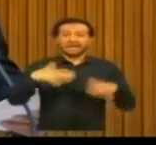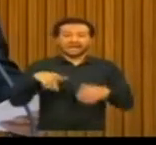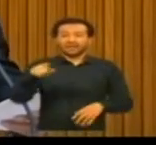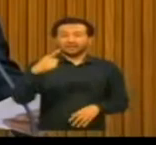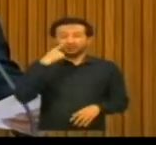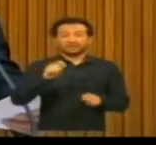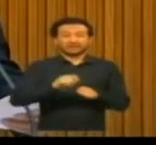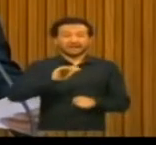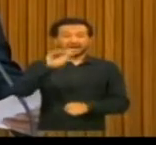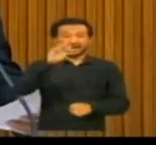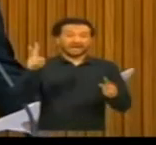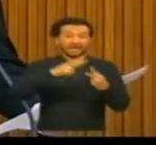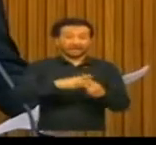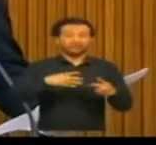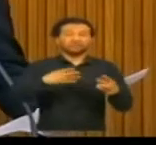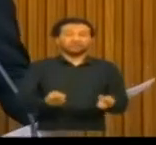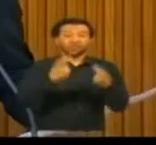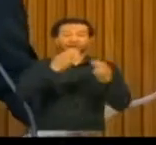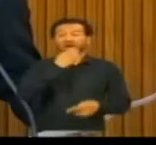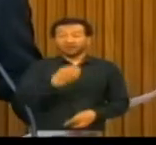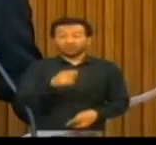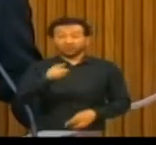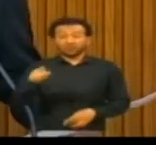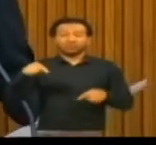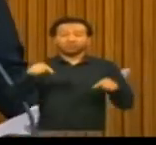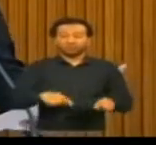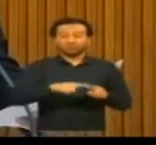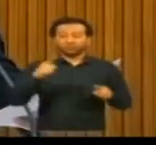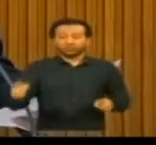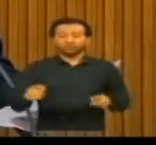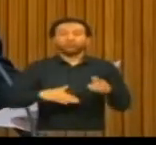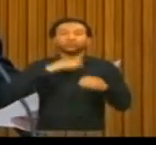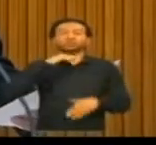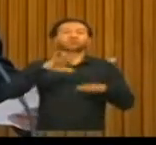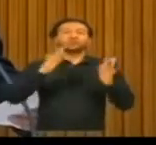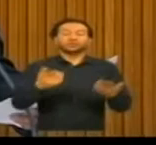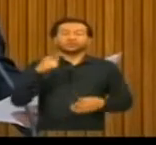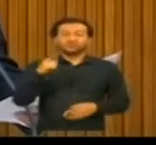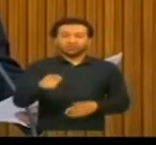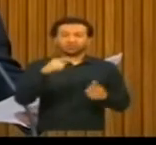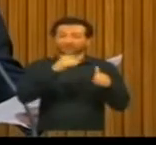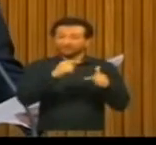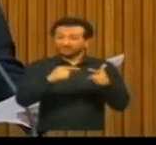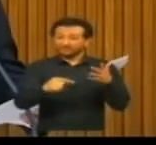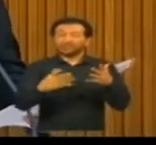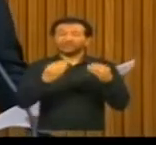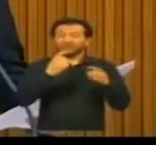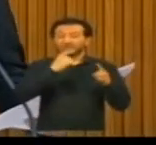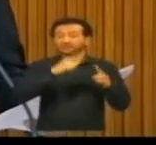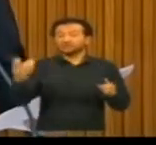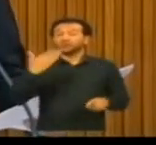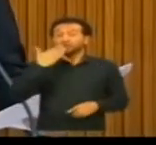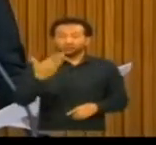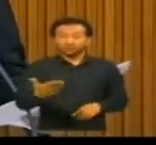iş hayatına katılımında boş engelli kadroları bugüne kadar doldurulmadı diyor. Bu maddeleri onlarca yıldır